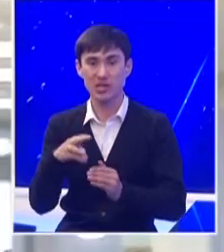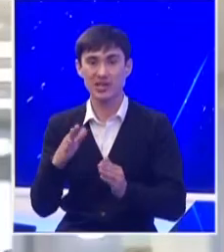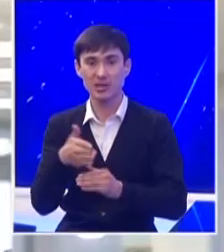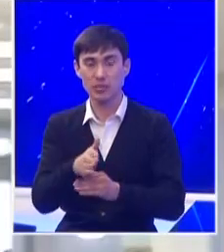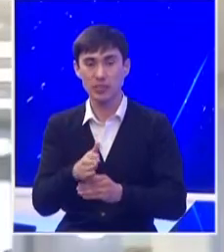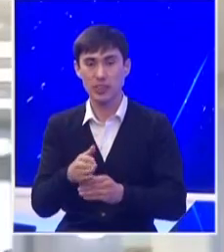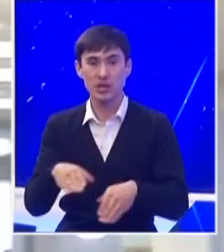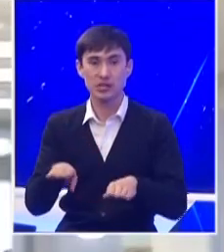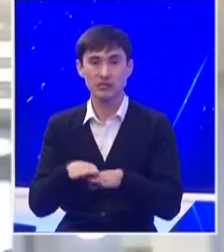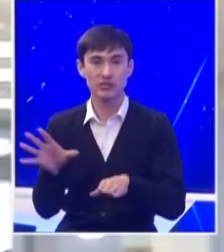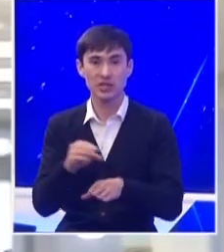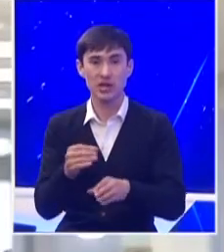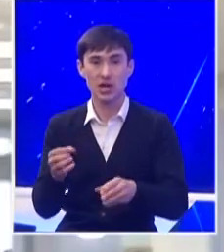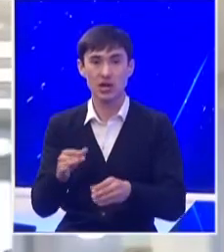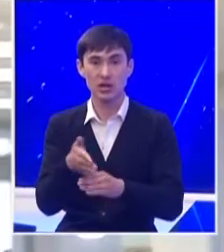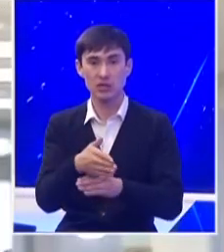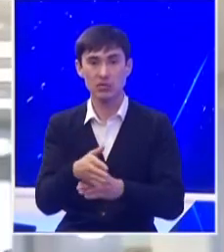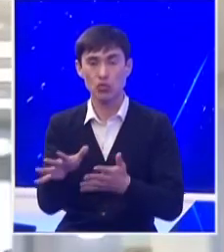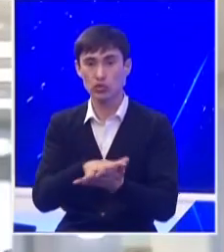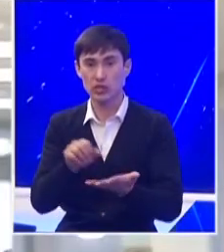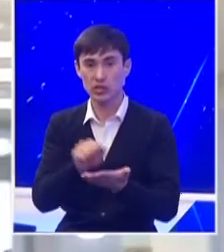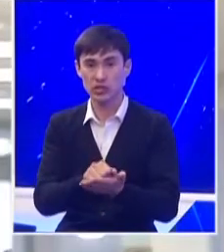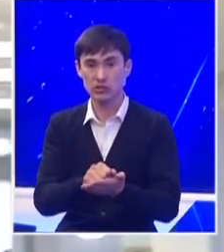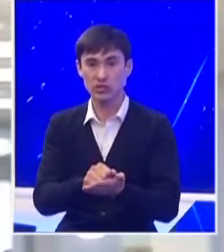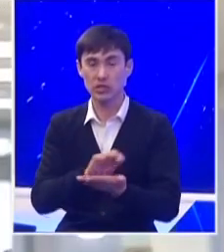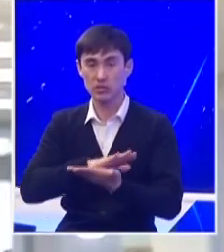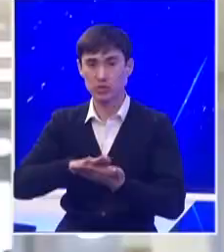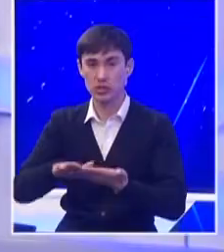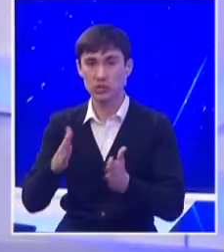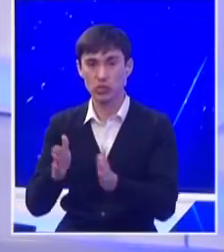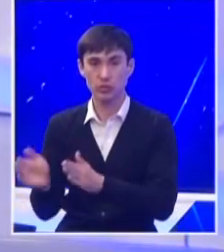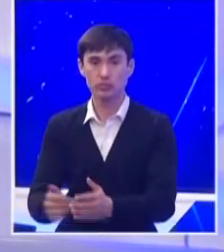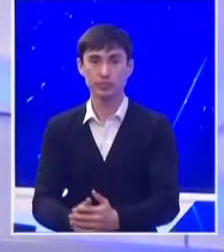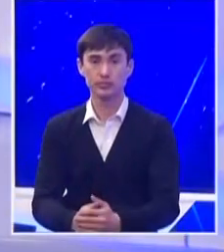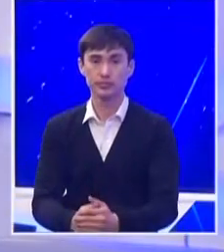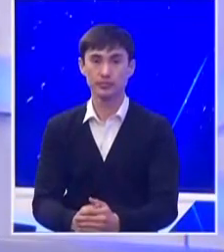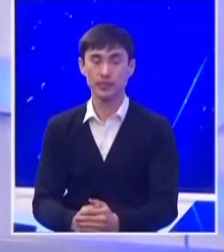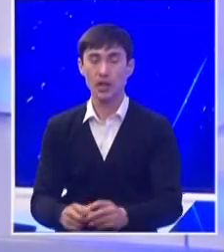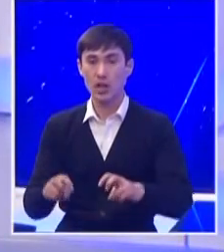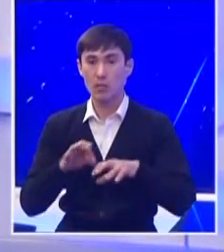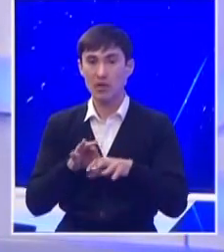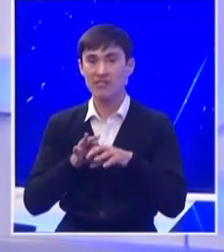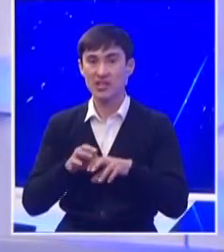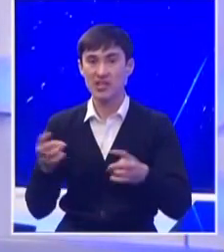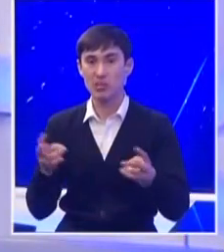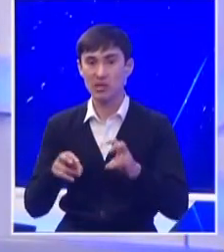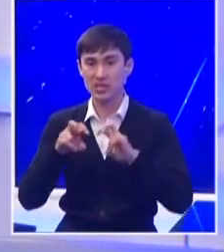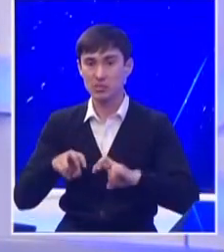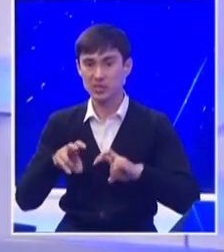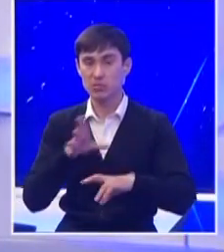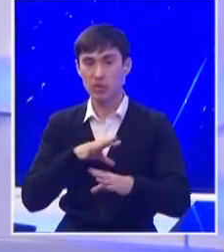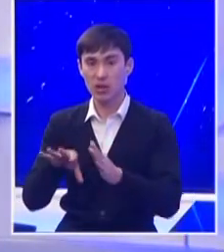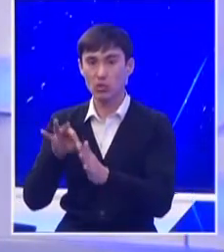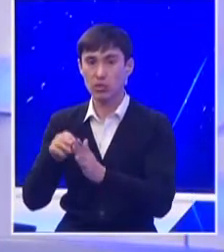Соответственно, вся собранная рыба, она утилизирована с соблюдением санитарных норм. Для проведения необходимых экспертиз были